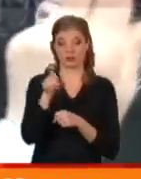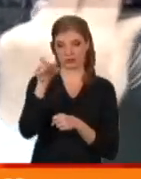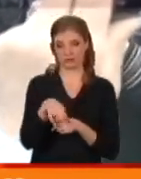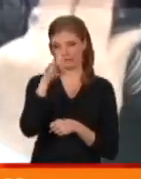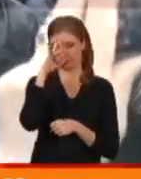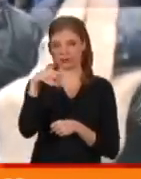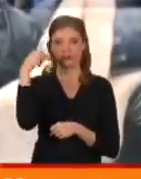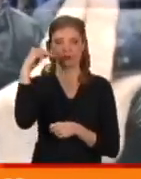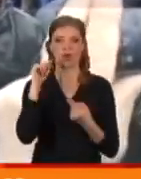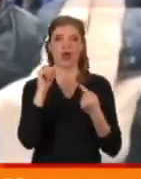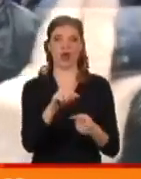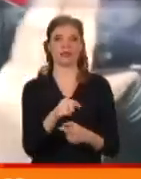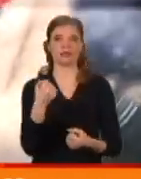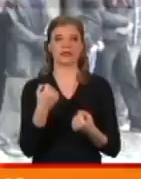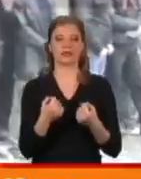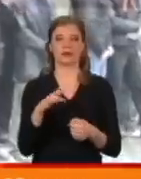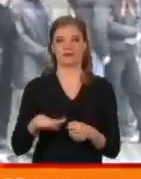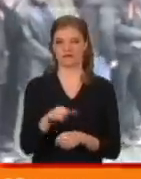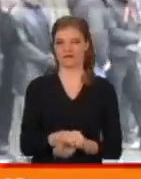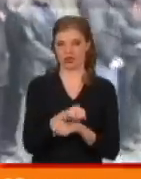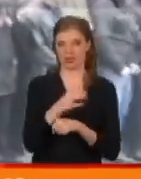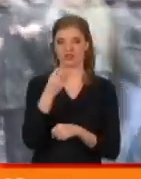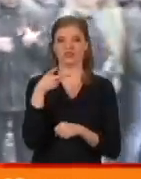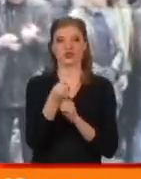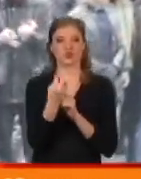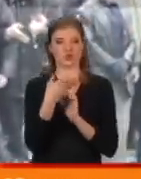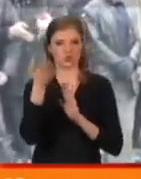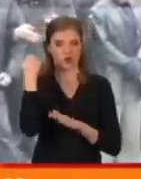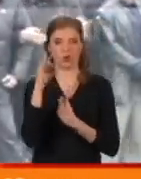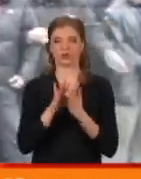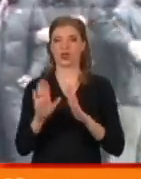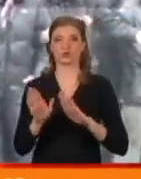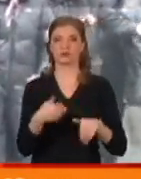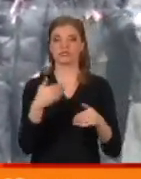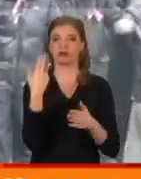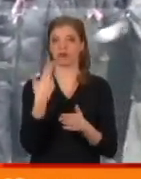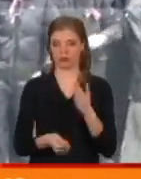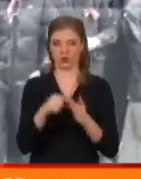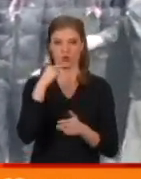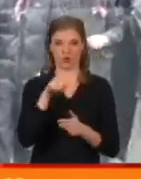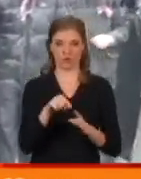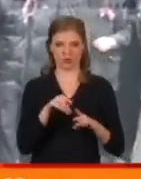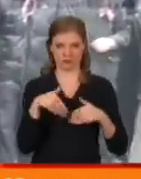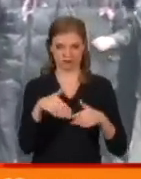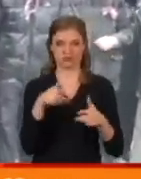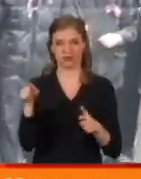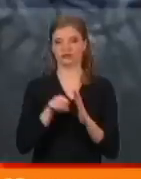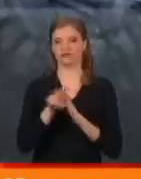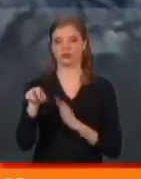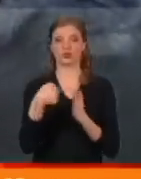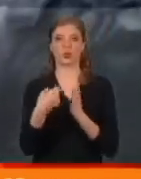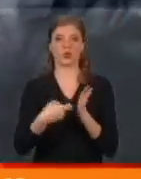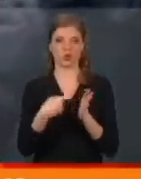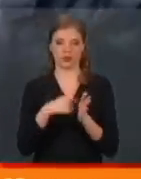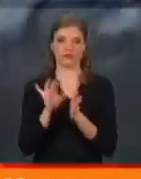знаний запорізький антимайданівець Артем Тимченко. Ще 2014-го, одразу після поразки проросійського руху, він утік до Донецька та